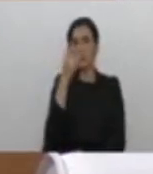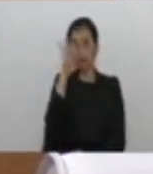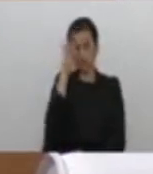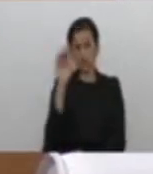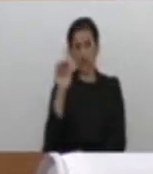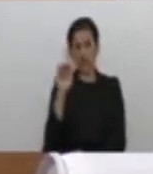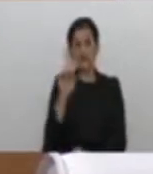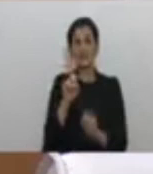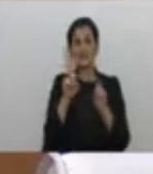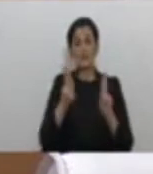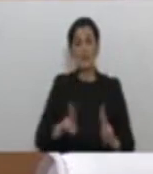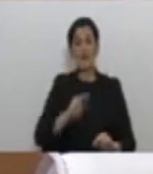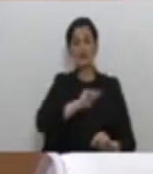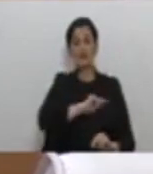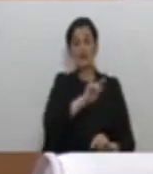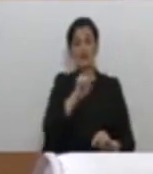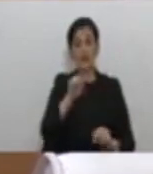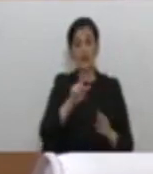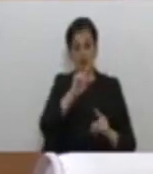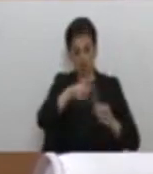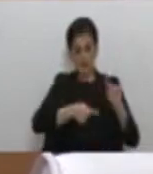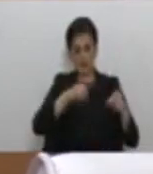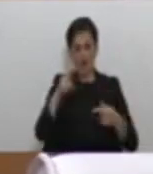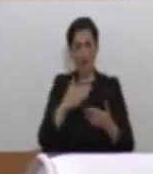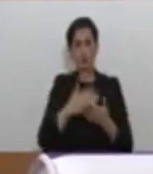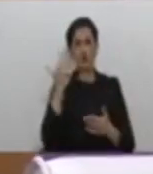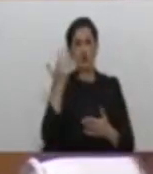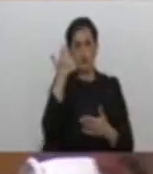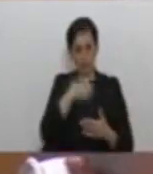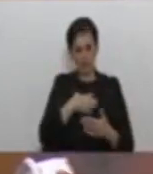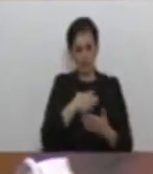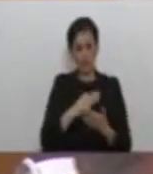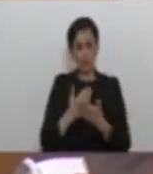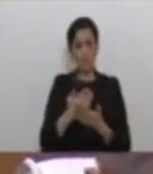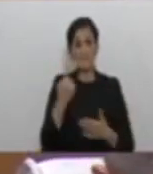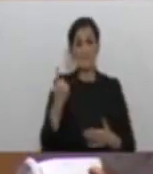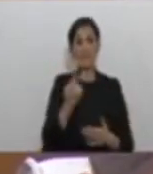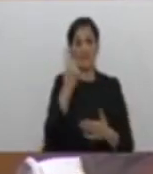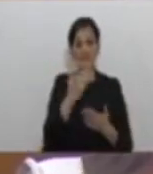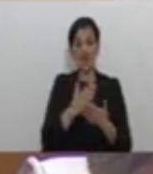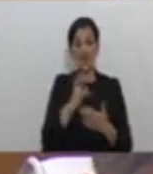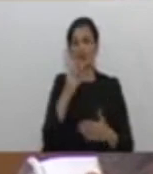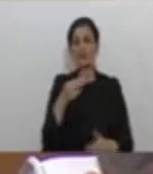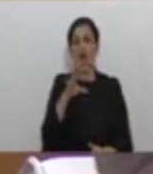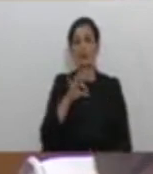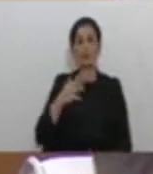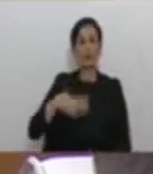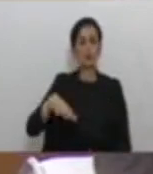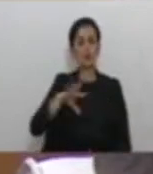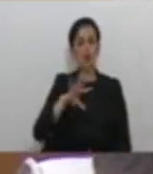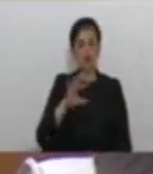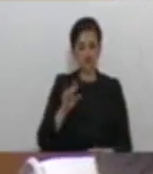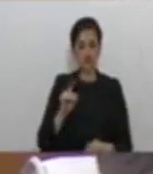რომ სპეცსამსახურებზე ანგარიშვალდებულება არის დემოკრატიის მნიშვნელოვანი ნაწილი და პირველად მოხდა, რომ ნატომ საქართველოს